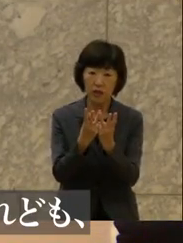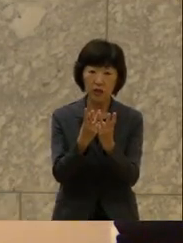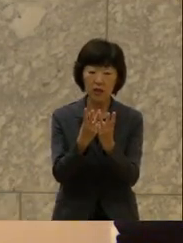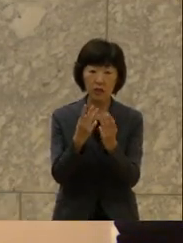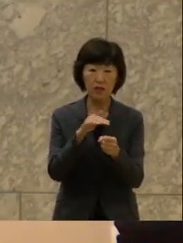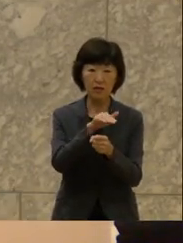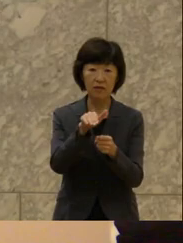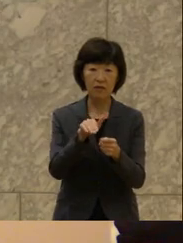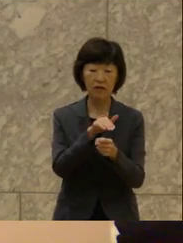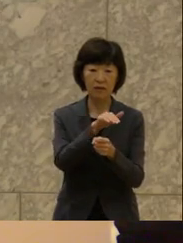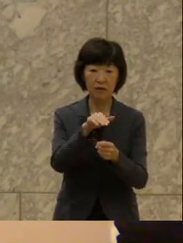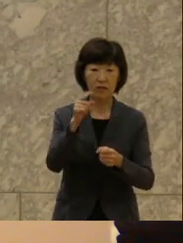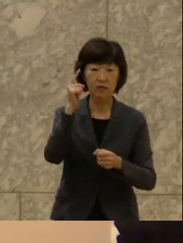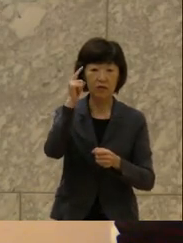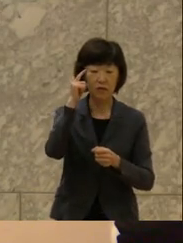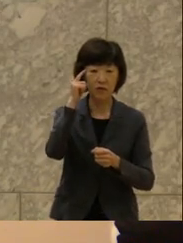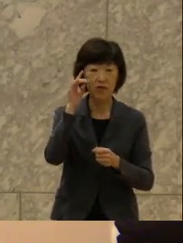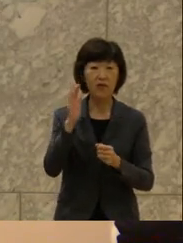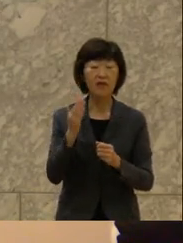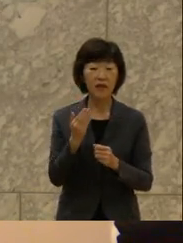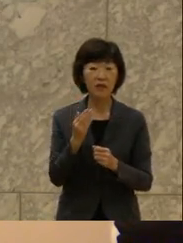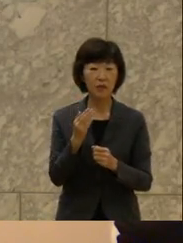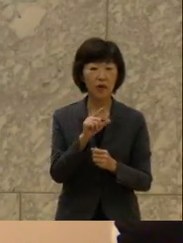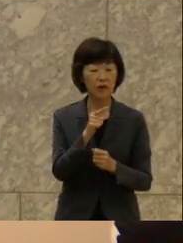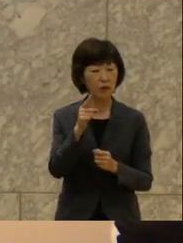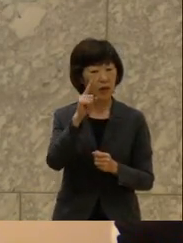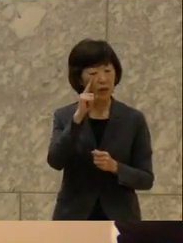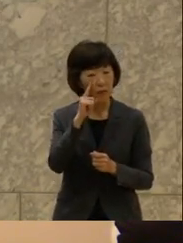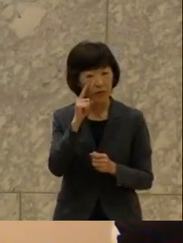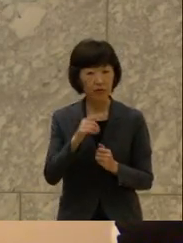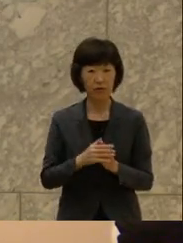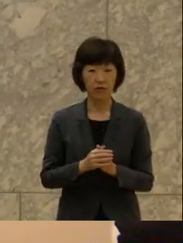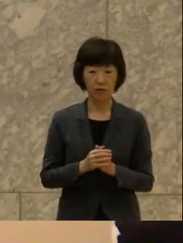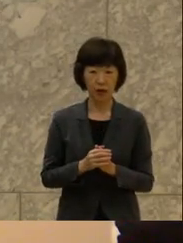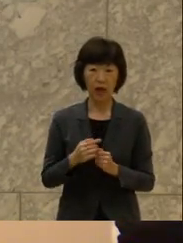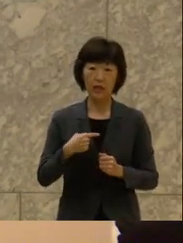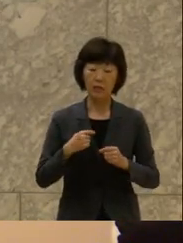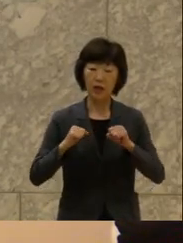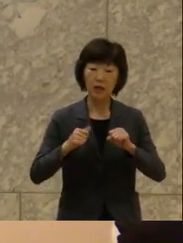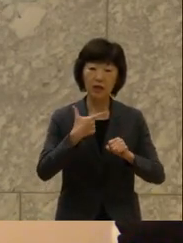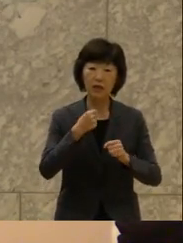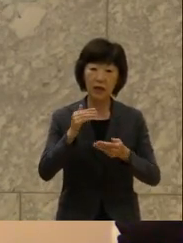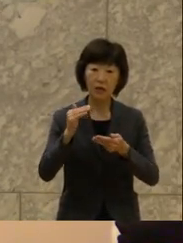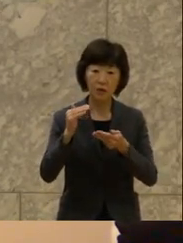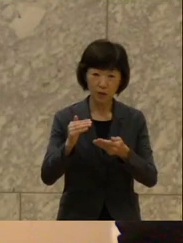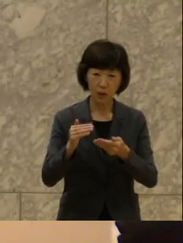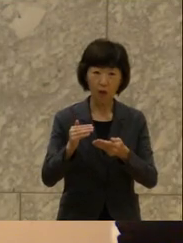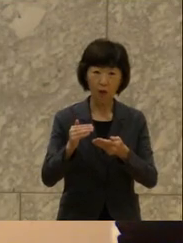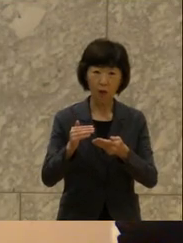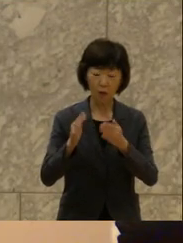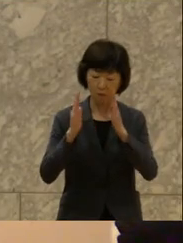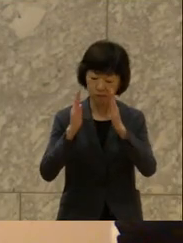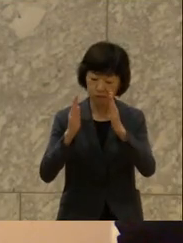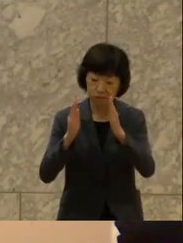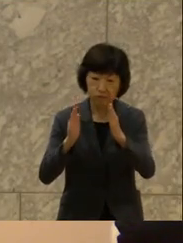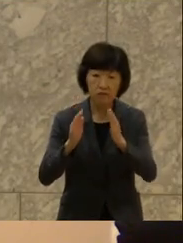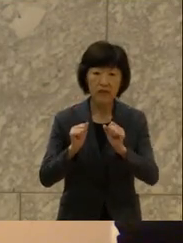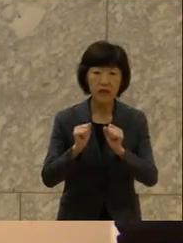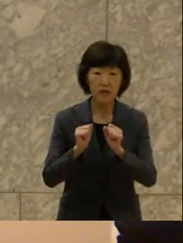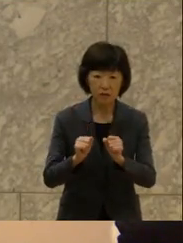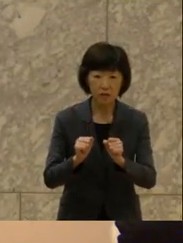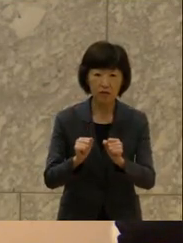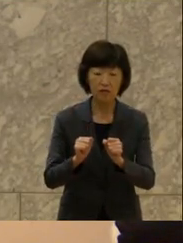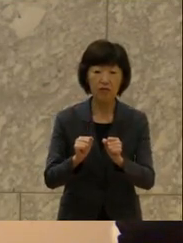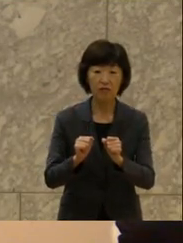んですけれども高校から試していくことであるとかこう自分がやりたいことというのをとことん突き詰めていってそれが